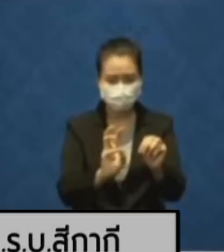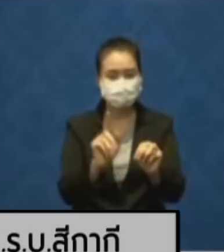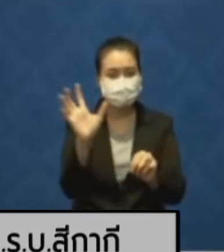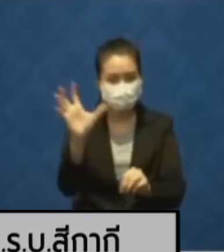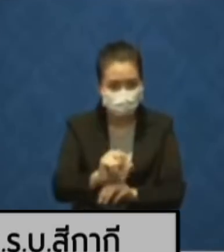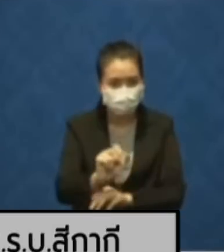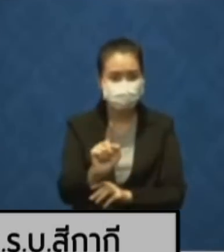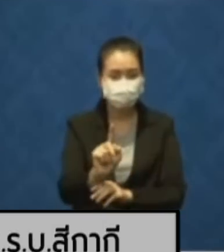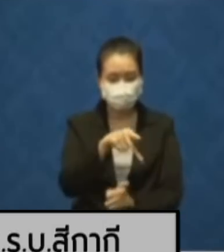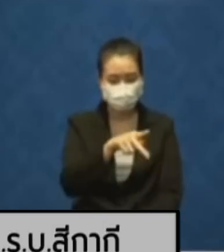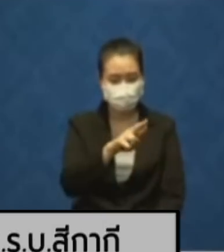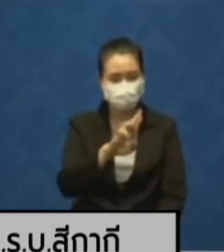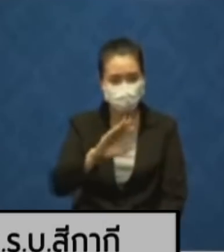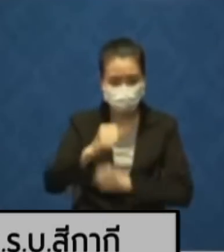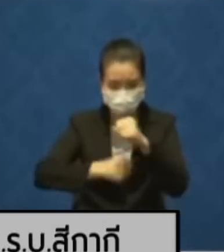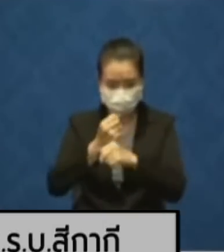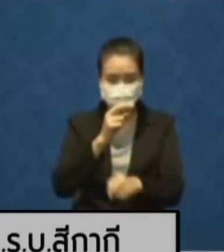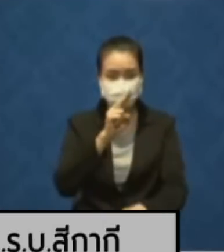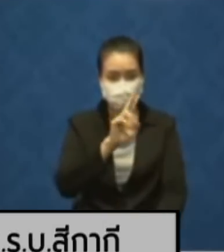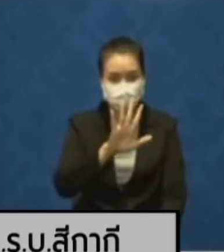จากพรบ.ตำรวจปี47